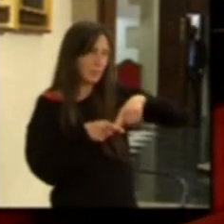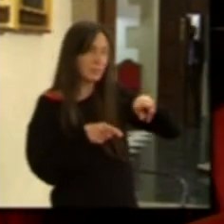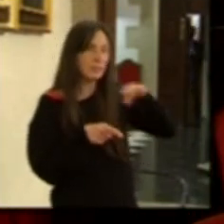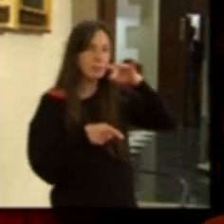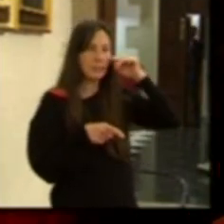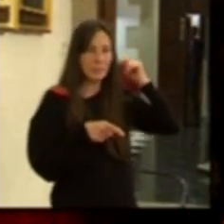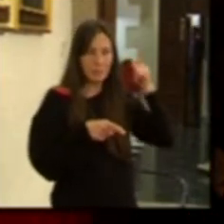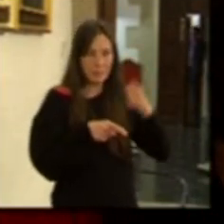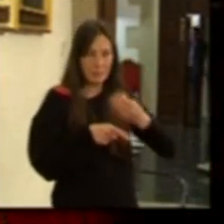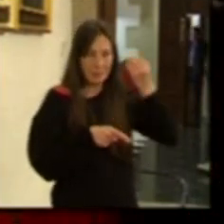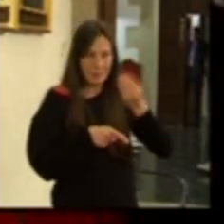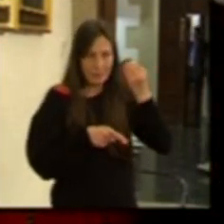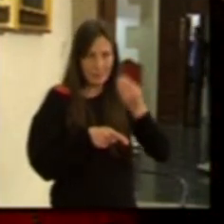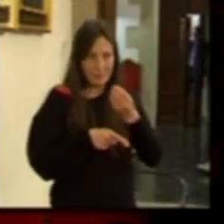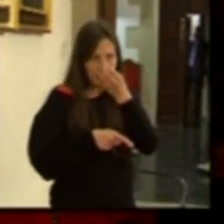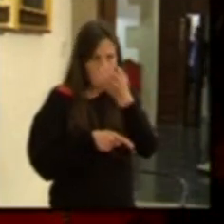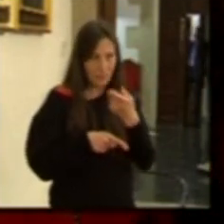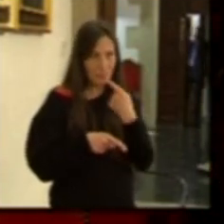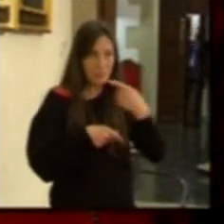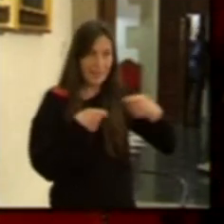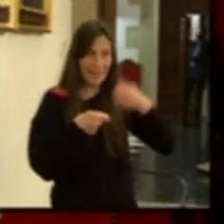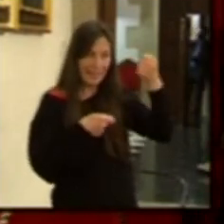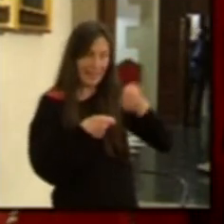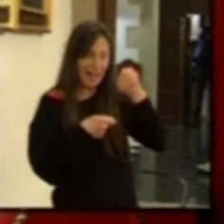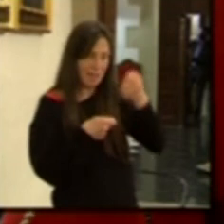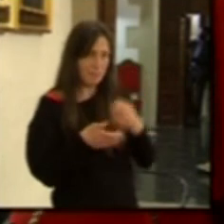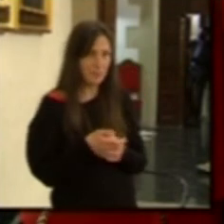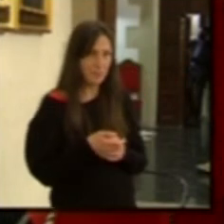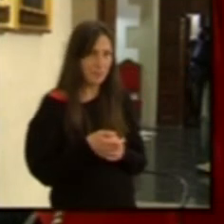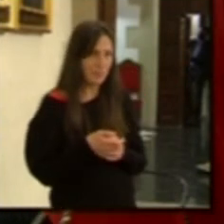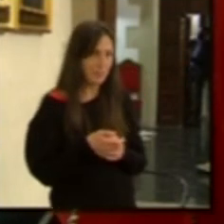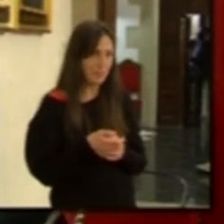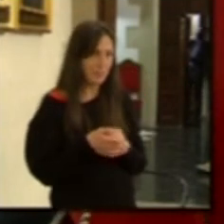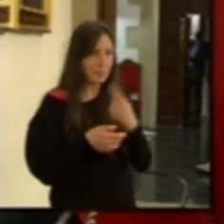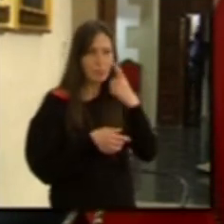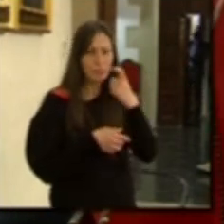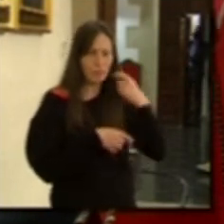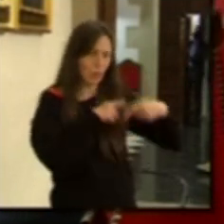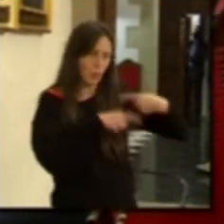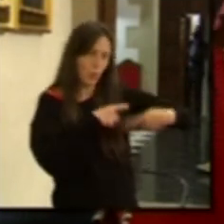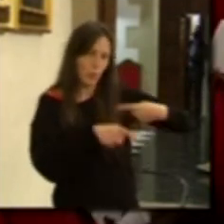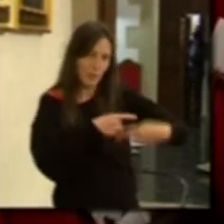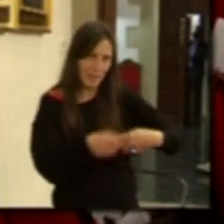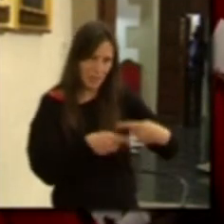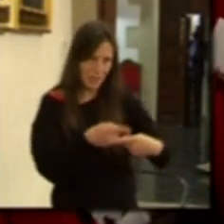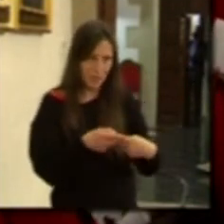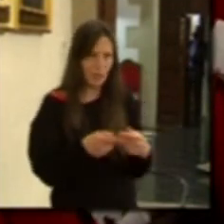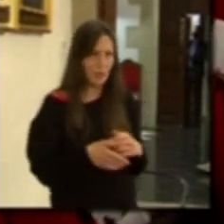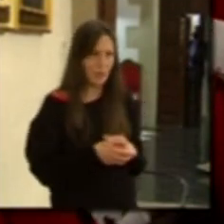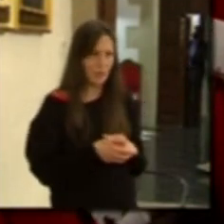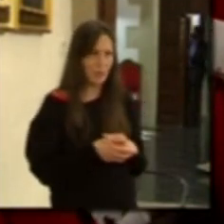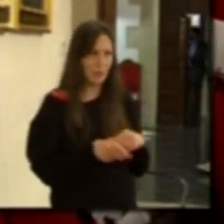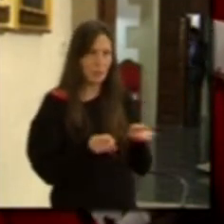nostre camp. Mercat del Ram, de tradició, ple de